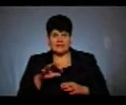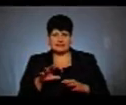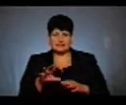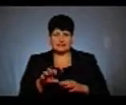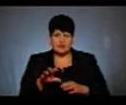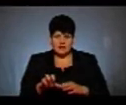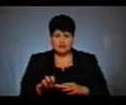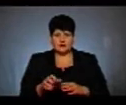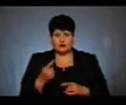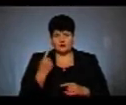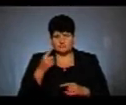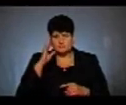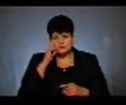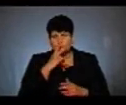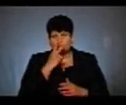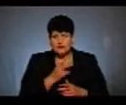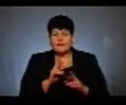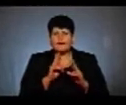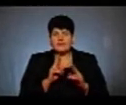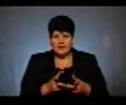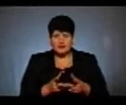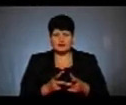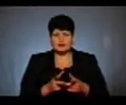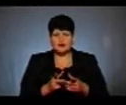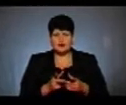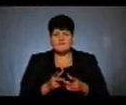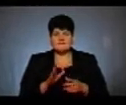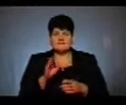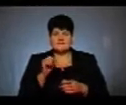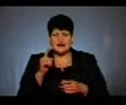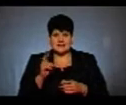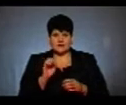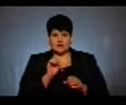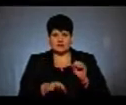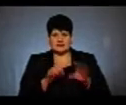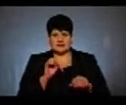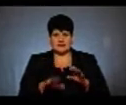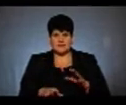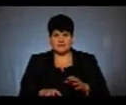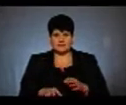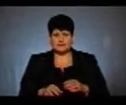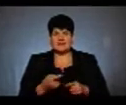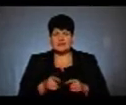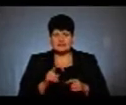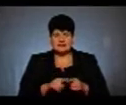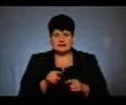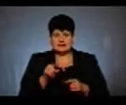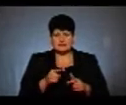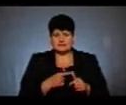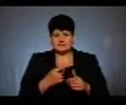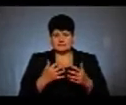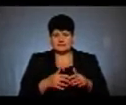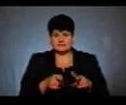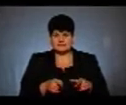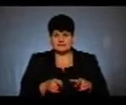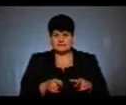бортів Микола Богат показує, як вакцину апарат розподіляє в повітрі. Ця межа називається «Автовак».